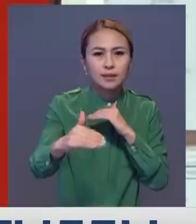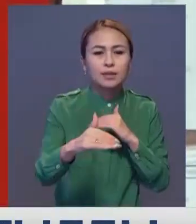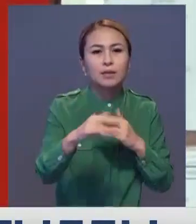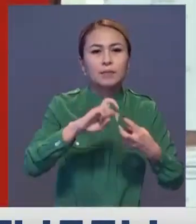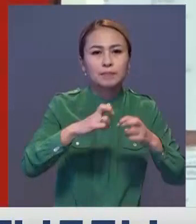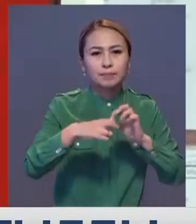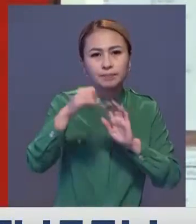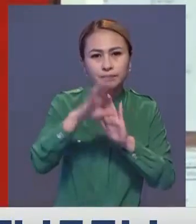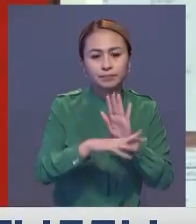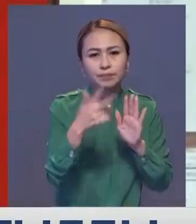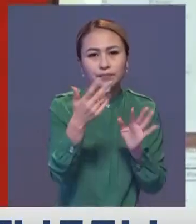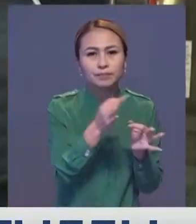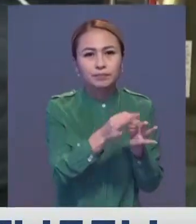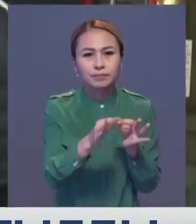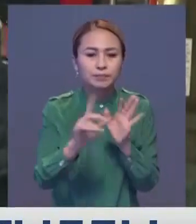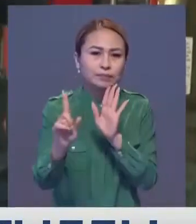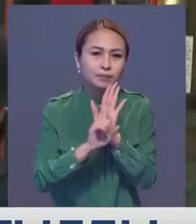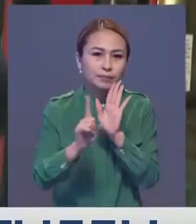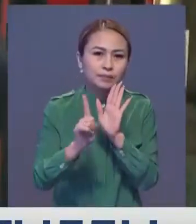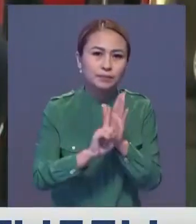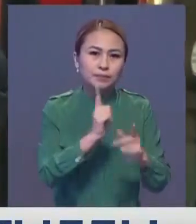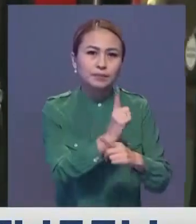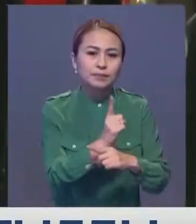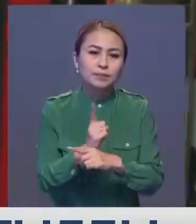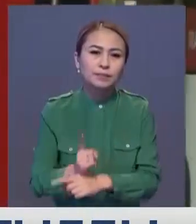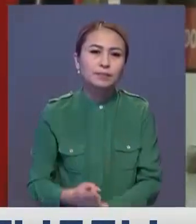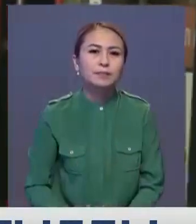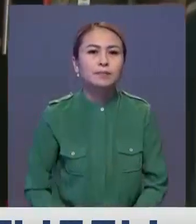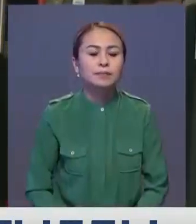эпидахуалы нашар 3 ауданға кіріп шығу тыйым салынған.